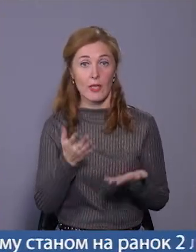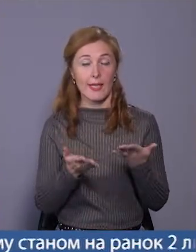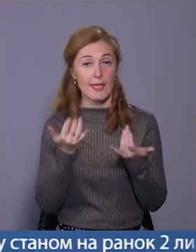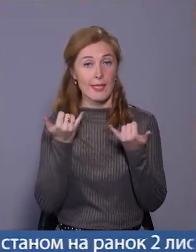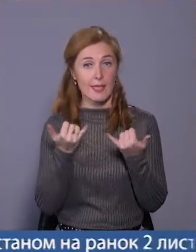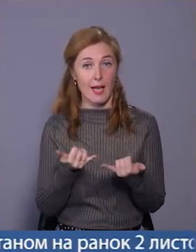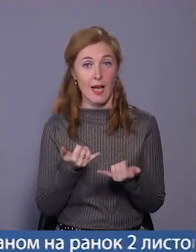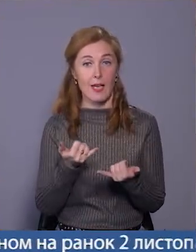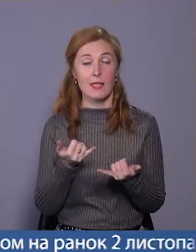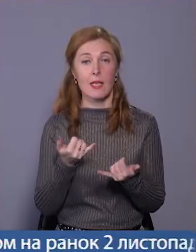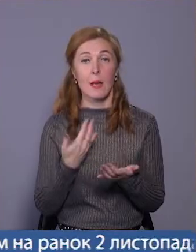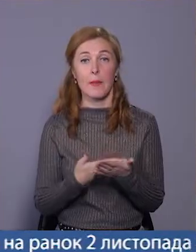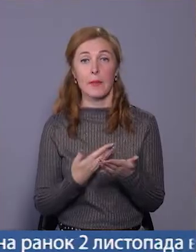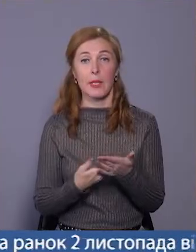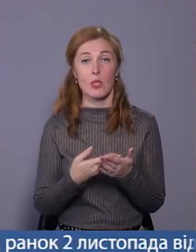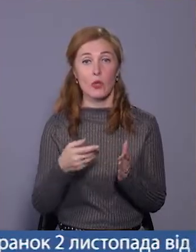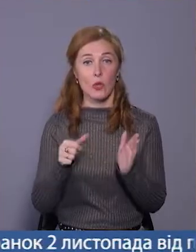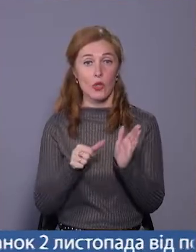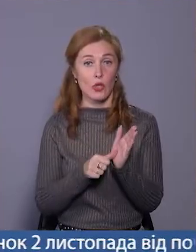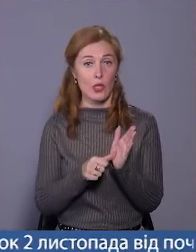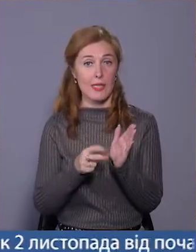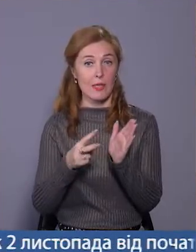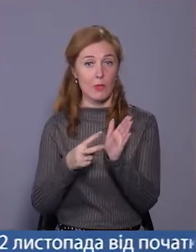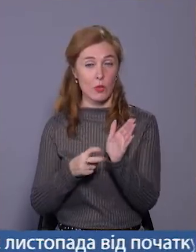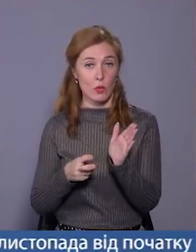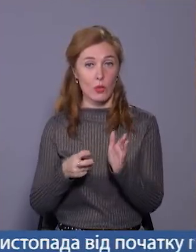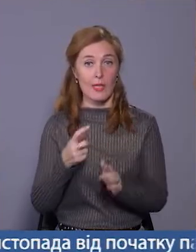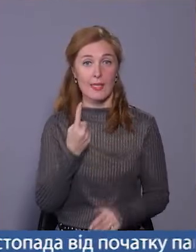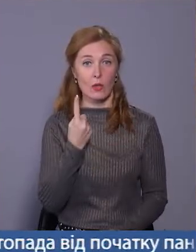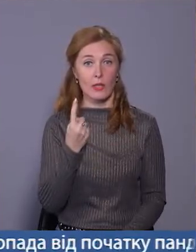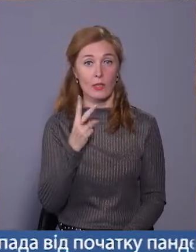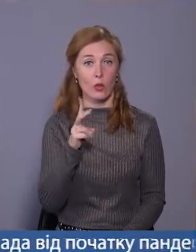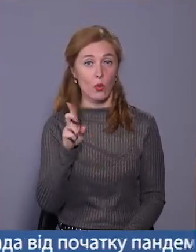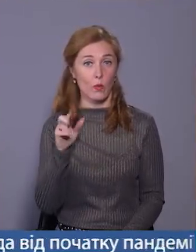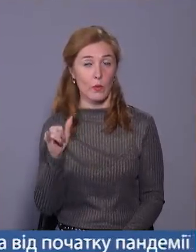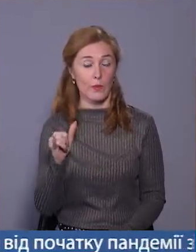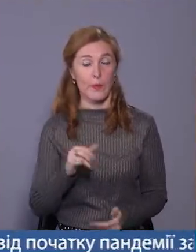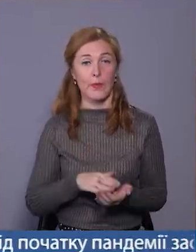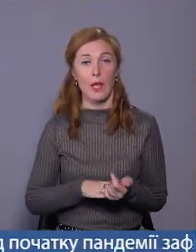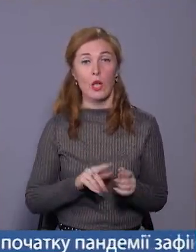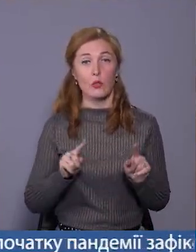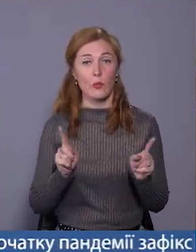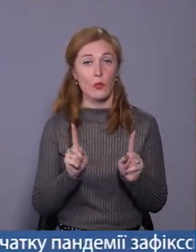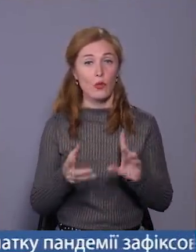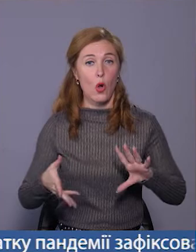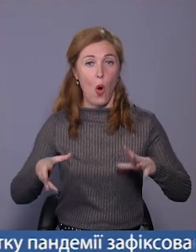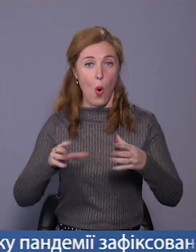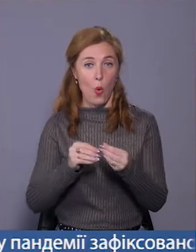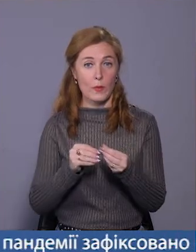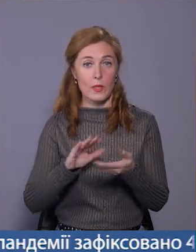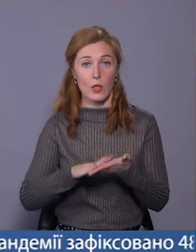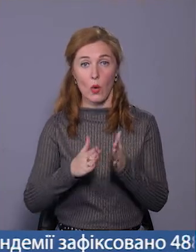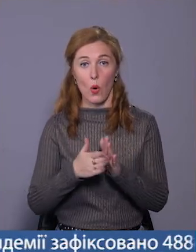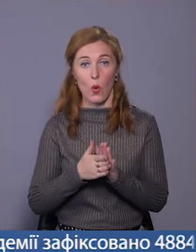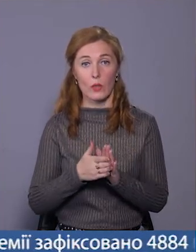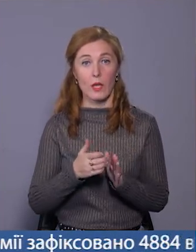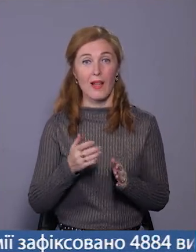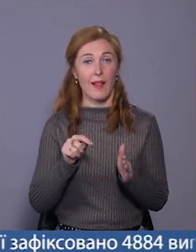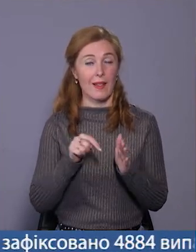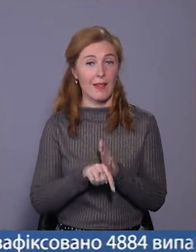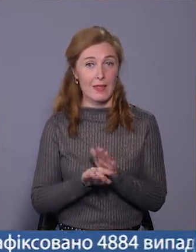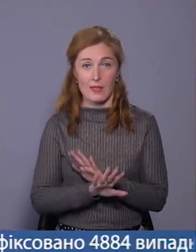середньому коштує близько 6700 гривень за 1000 кубічних метрів? Тому що обсяги угод на нашій біржі незначні